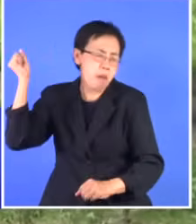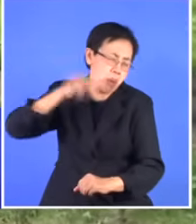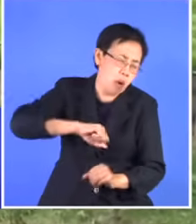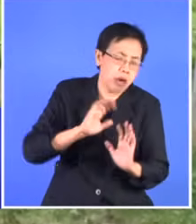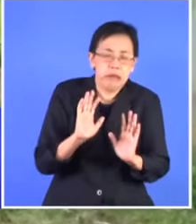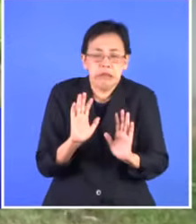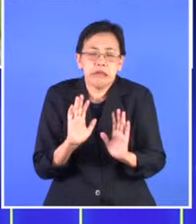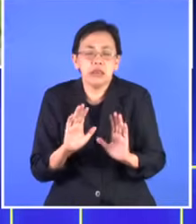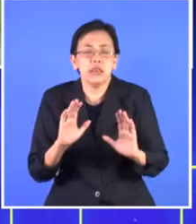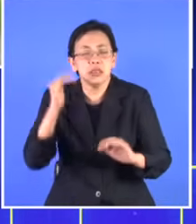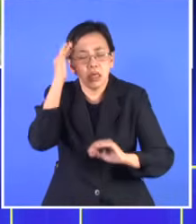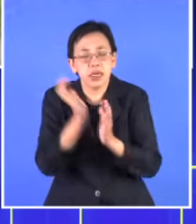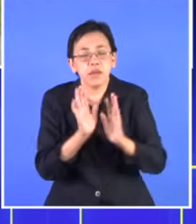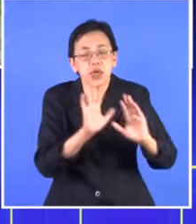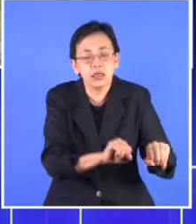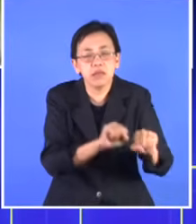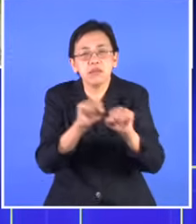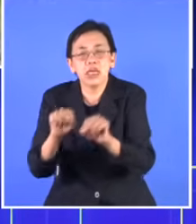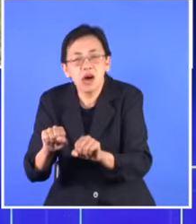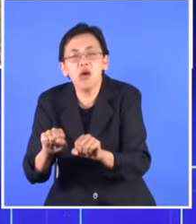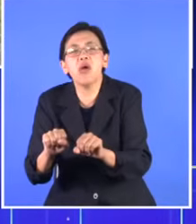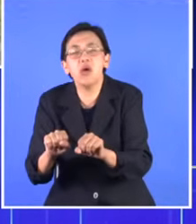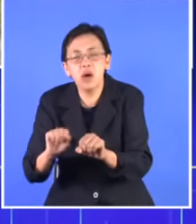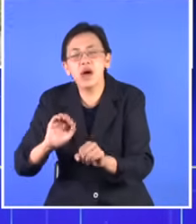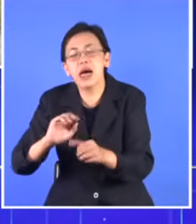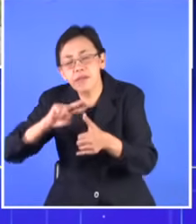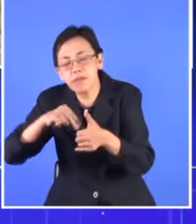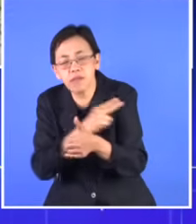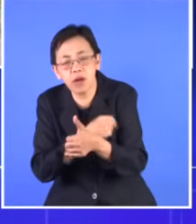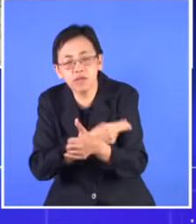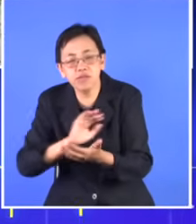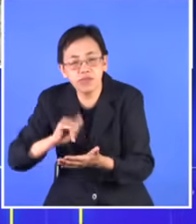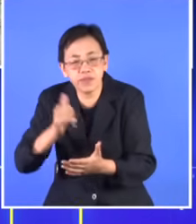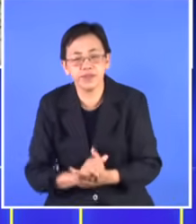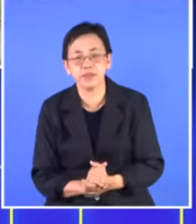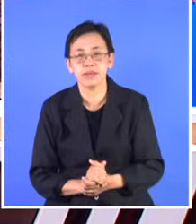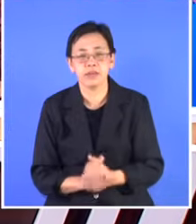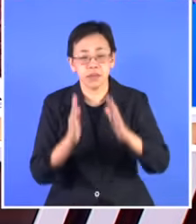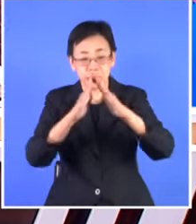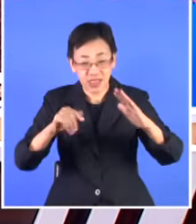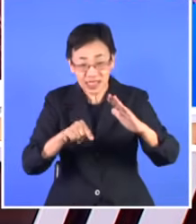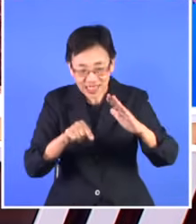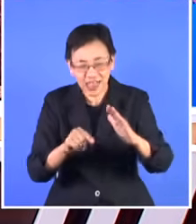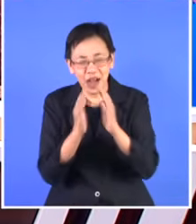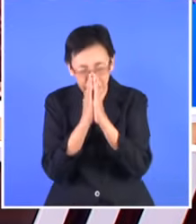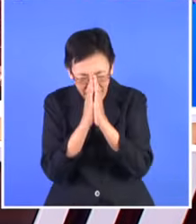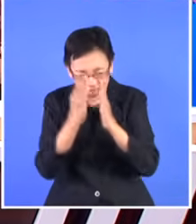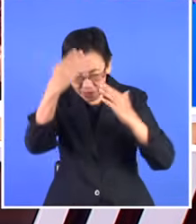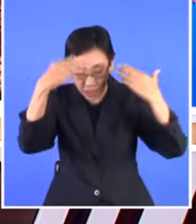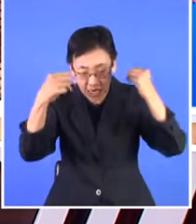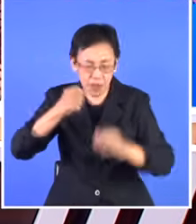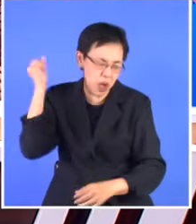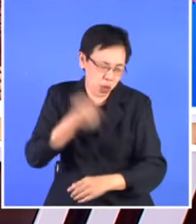บำบัดหรืออะไรก็ว่ากันต่อศาลพระภูมินอกบ้านนะครับก็เอาไม่อยู่เหมือนกันใช่ค่ะอ่าตีจนพังหมดนะครับอืไปที่